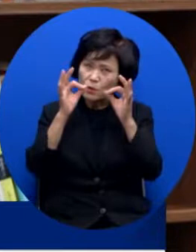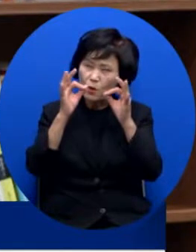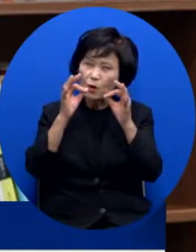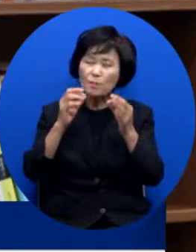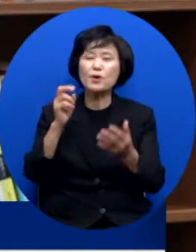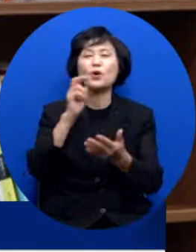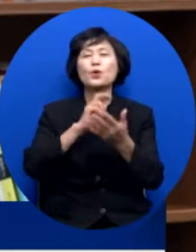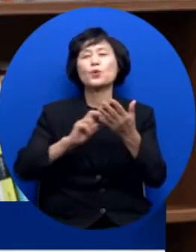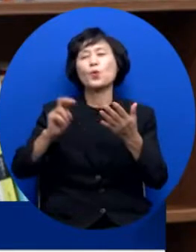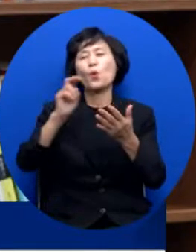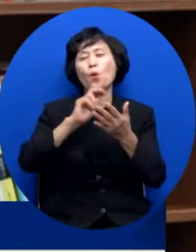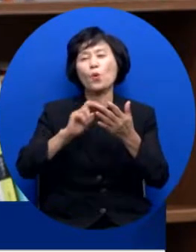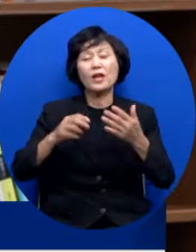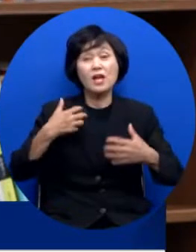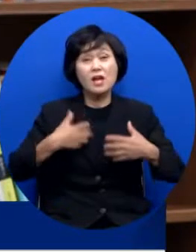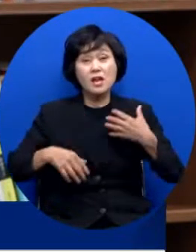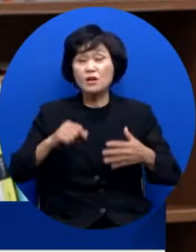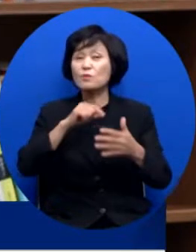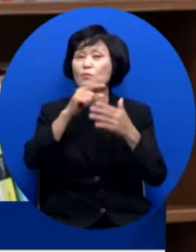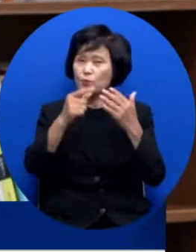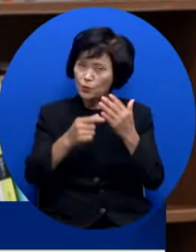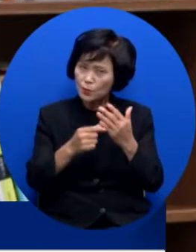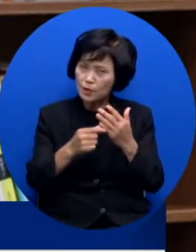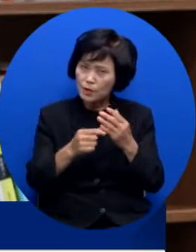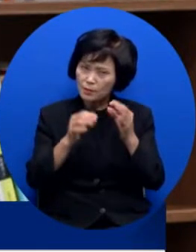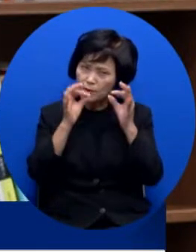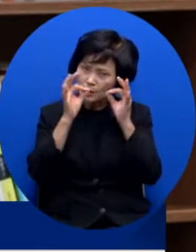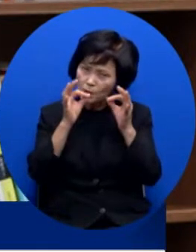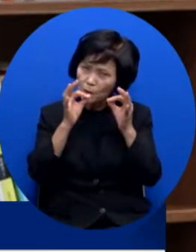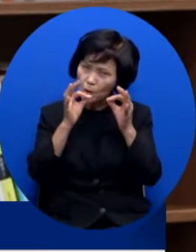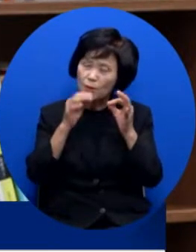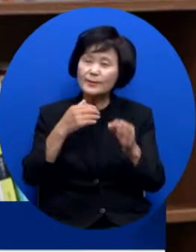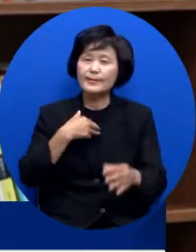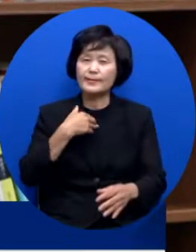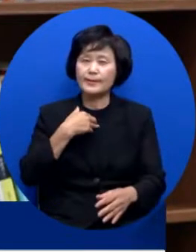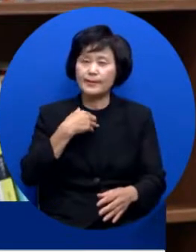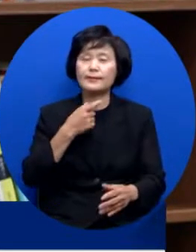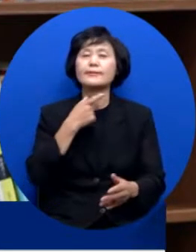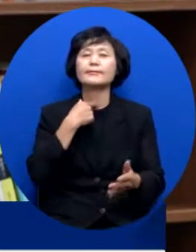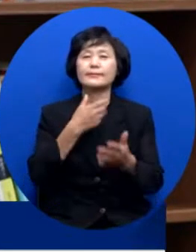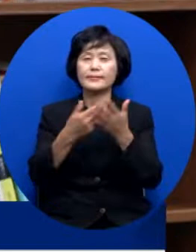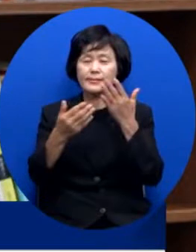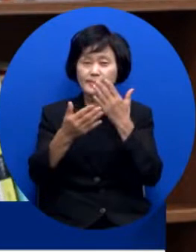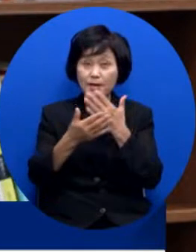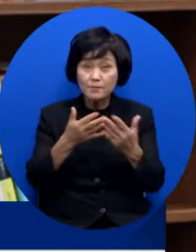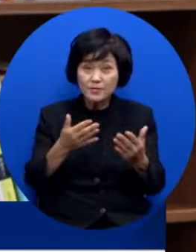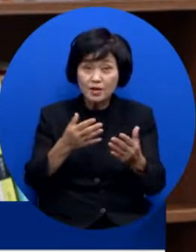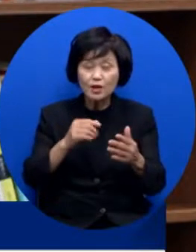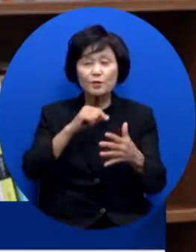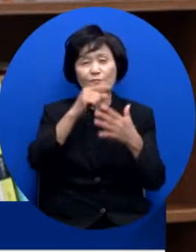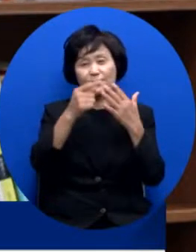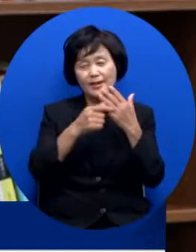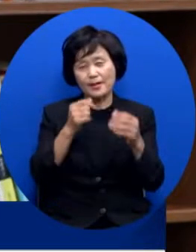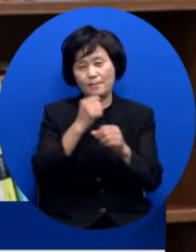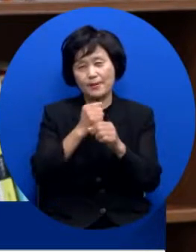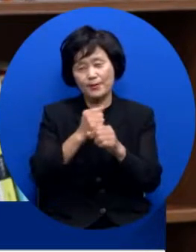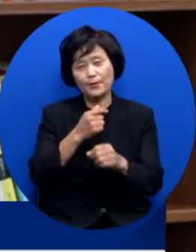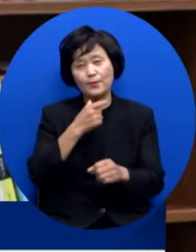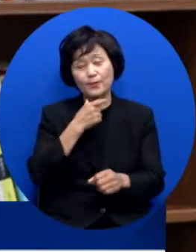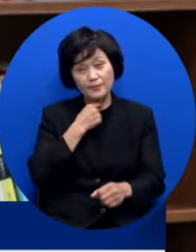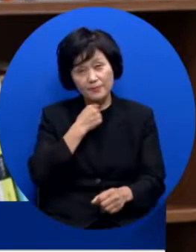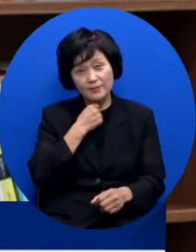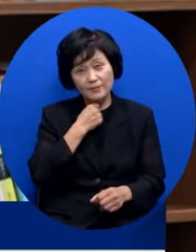조금 안타깝게 생각했어요. 그러다가 제가 체험 신앙 프로그램 만들어야 되겠다